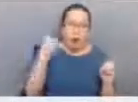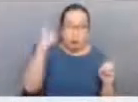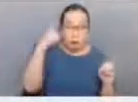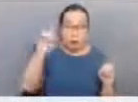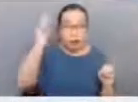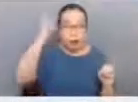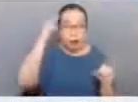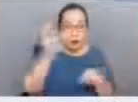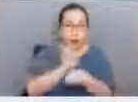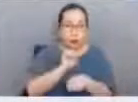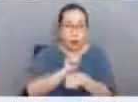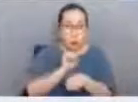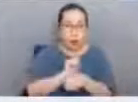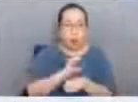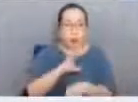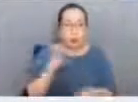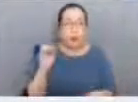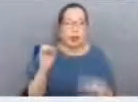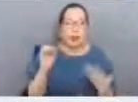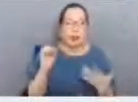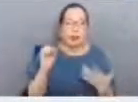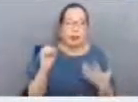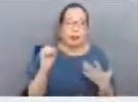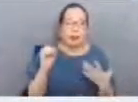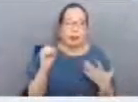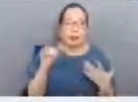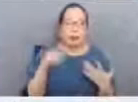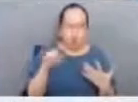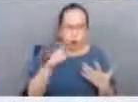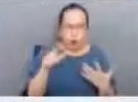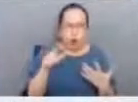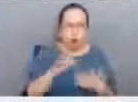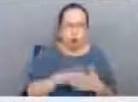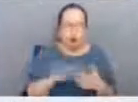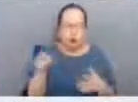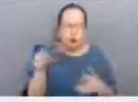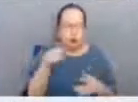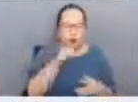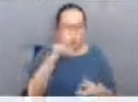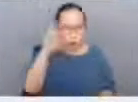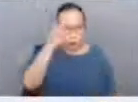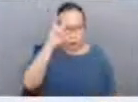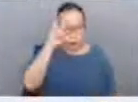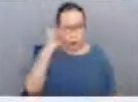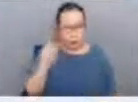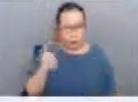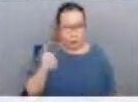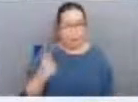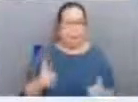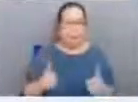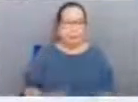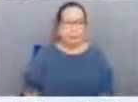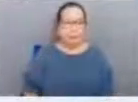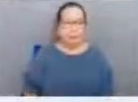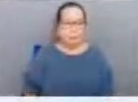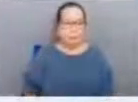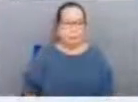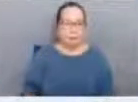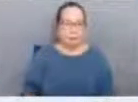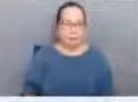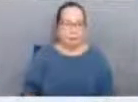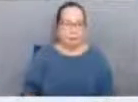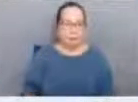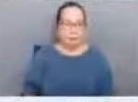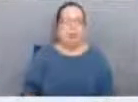namin, Nobyembre, katapos Disyembre, so 20,000 na yun, di ba? Pagdating ng Enero pa, ang babayaran namin,